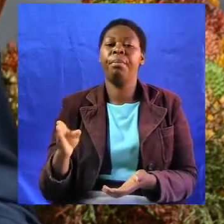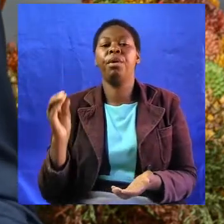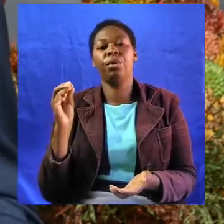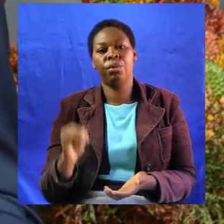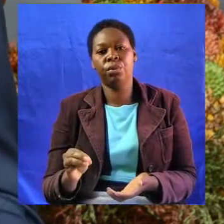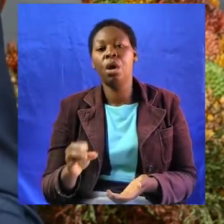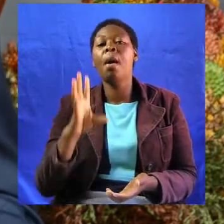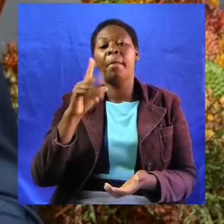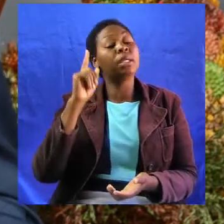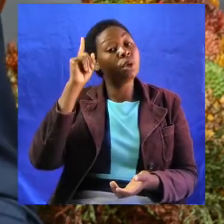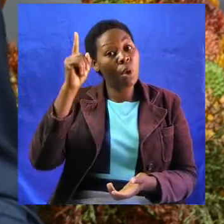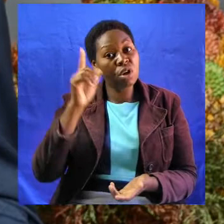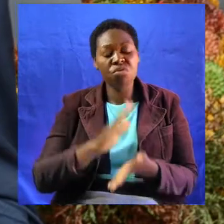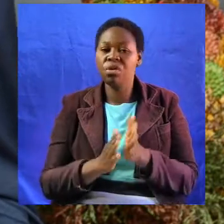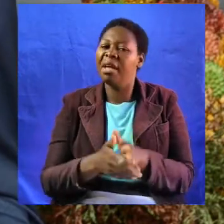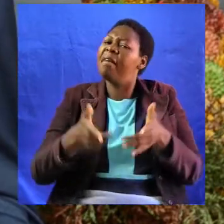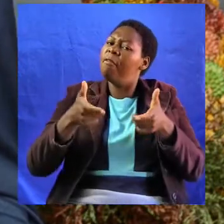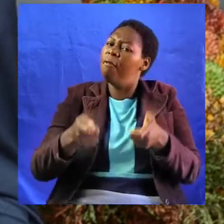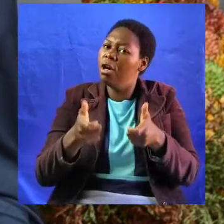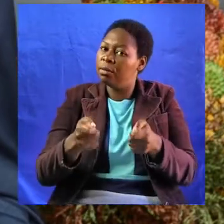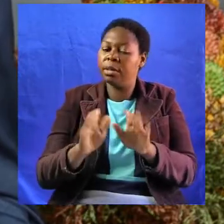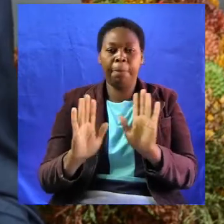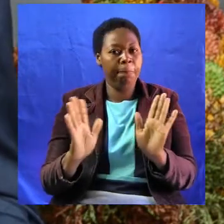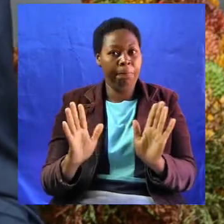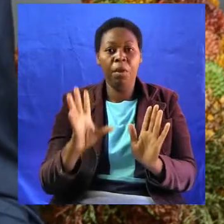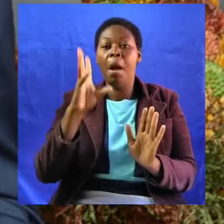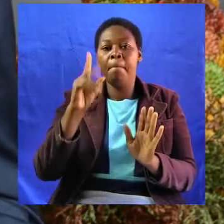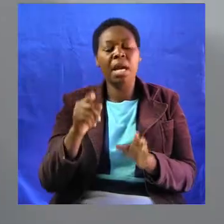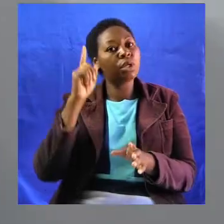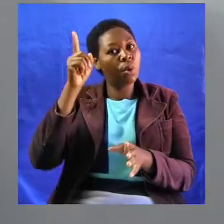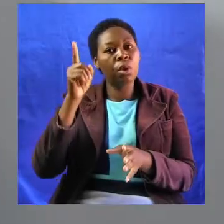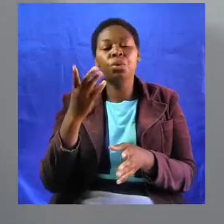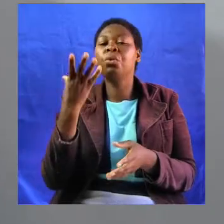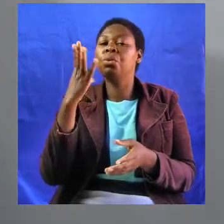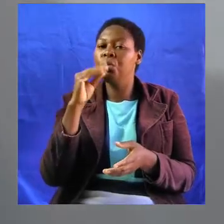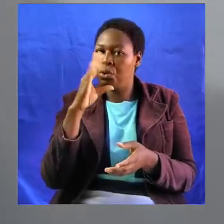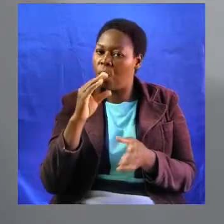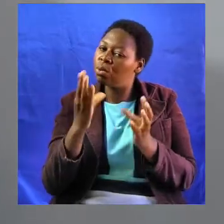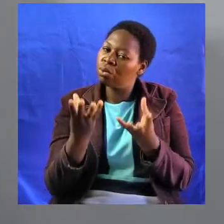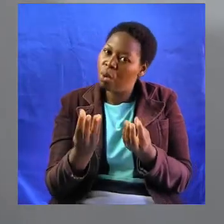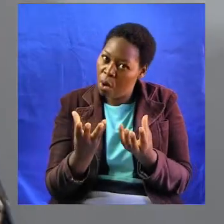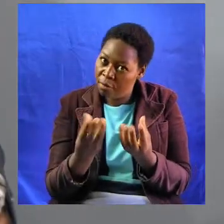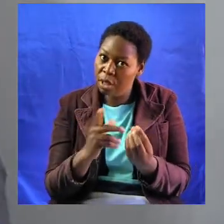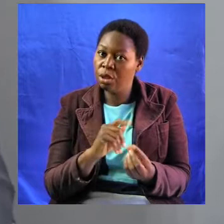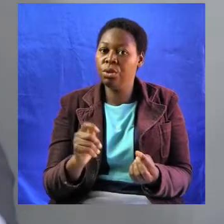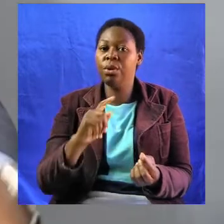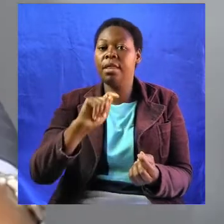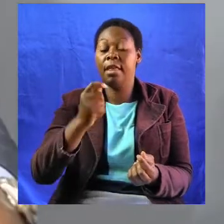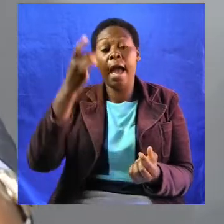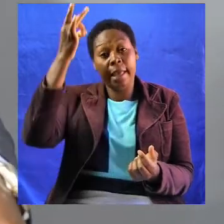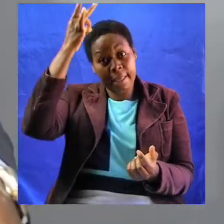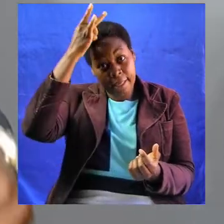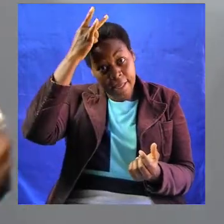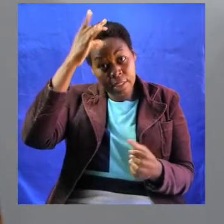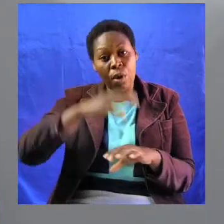kuitwa. Mwari anenge achitotaura. Ane kazevezero kaanoita kuna mambo. Ane kazevezero kaanoita. Saka panapa Darius chiri kuita